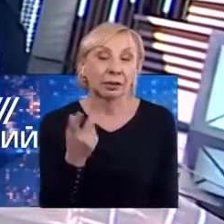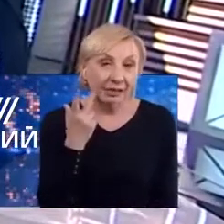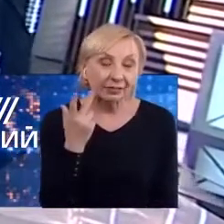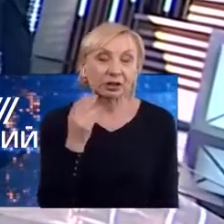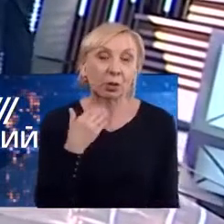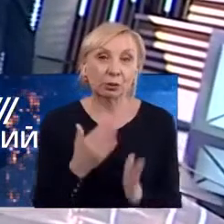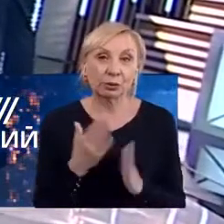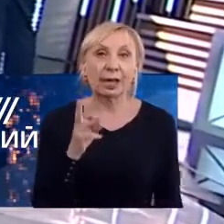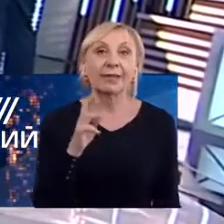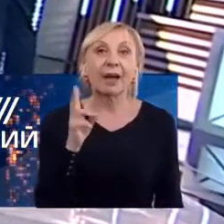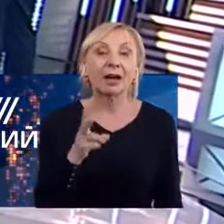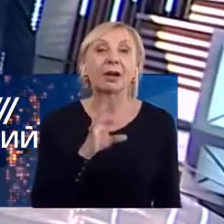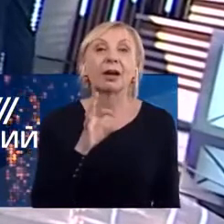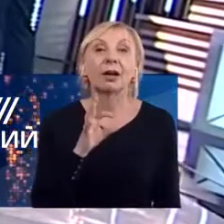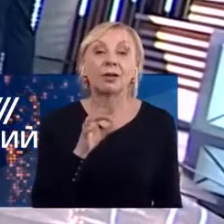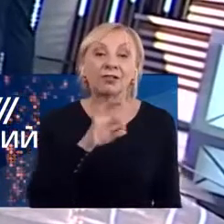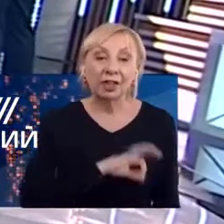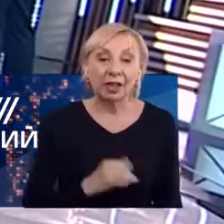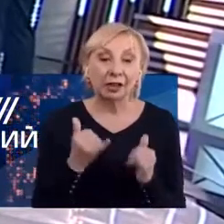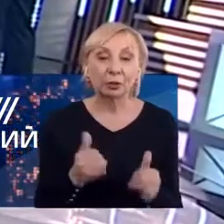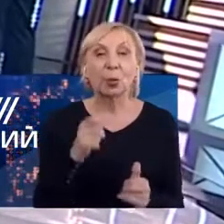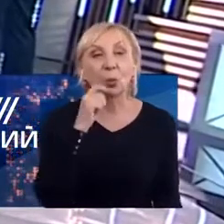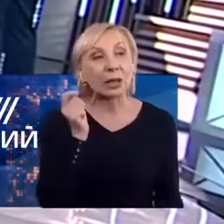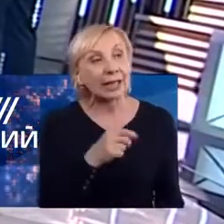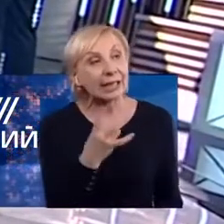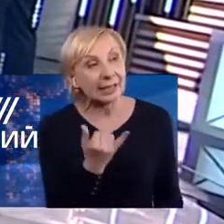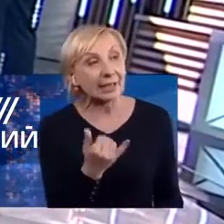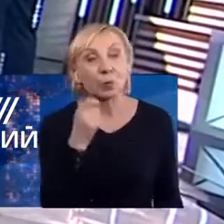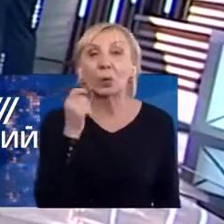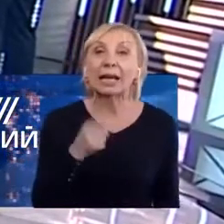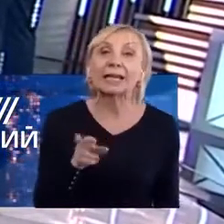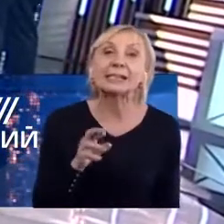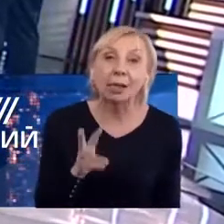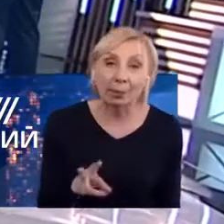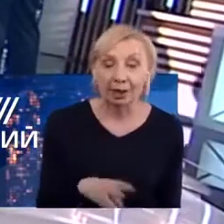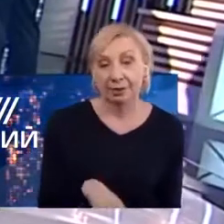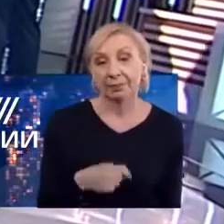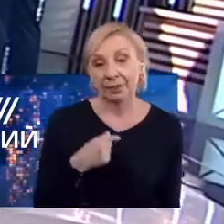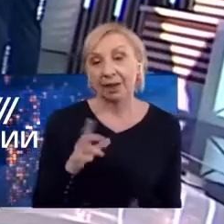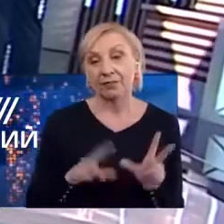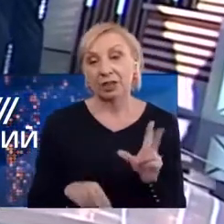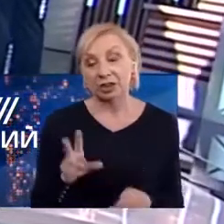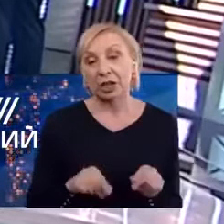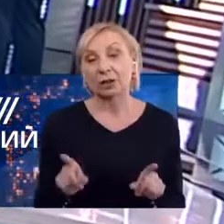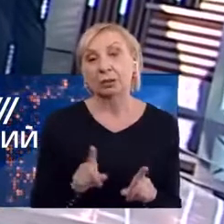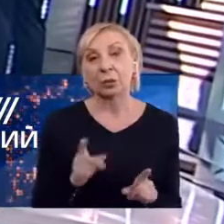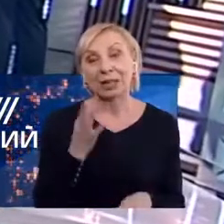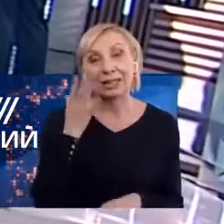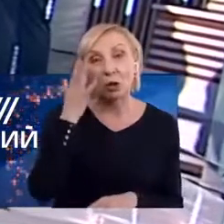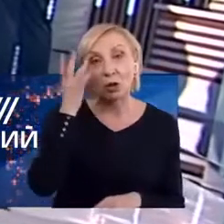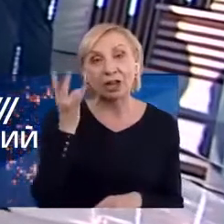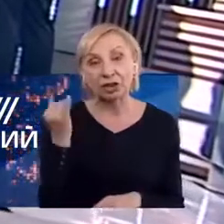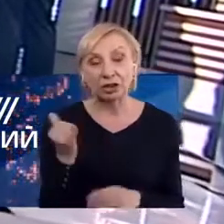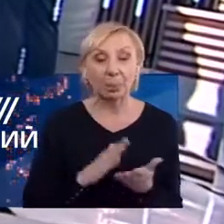голосував, як вигідно українцям і Україні. Відповідно, таким чином я вважаю, що ідеологічні